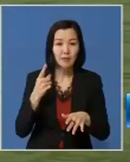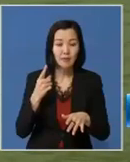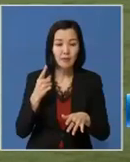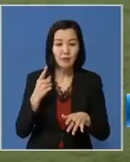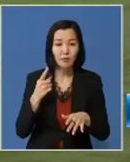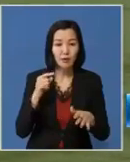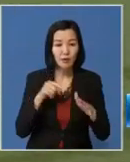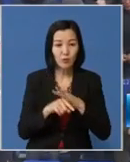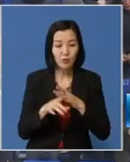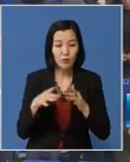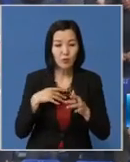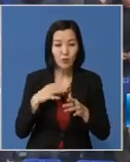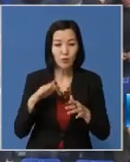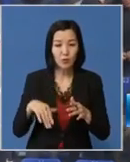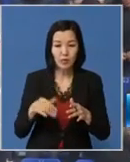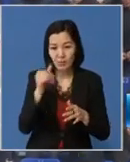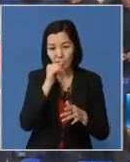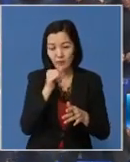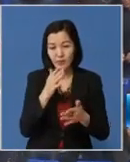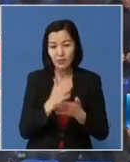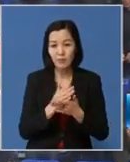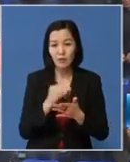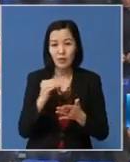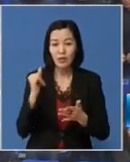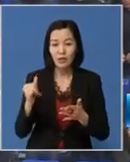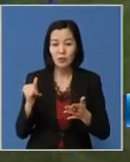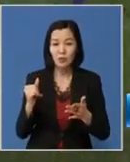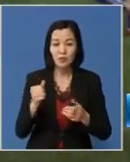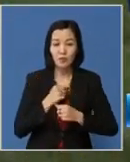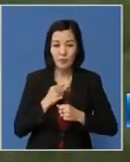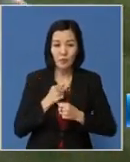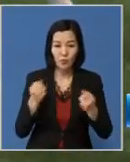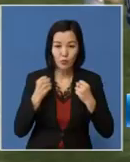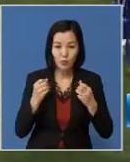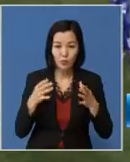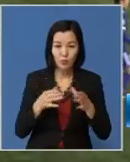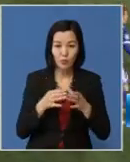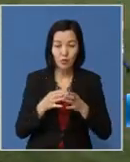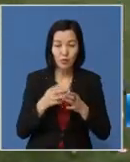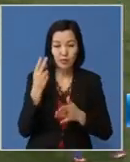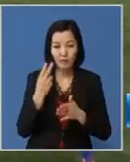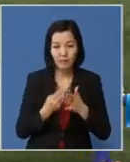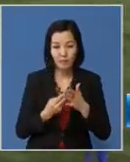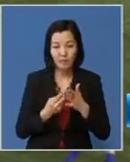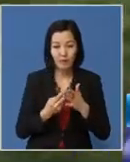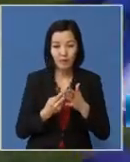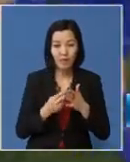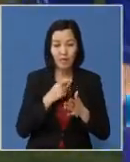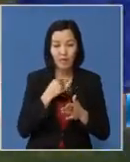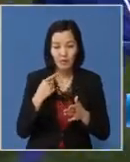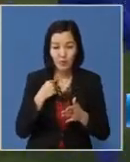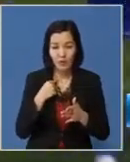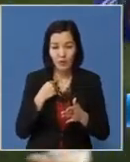алды. Алайда бұдан әріге олардың шамасы жетпеді. Жетісулық жігіттерге ойын тізгінін беріп қойды. Алталы орандықтары болса,